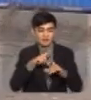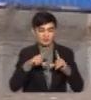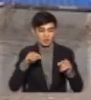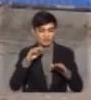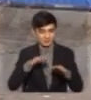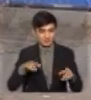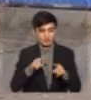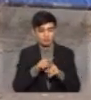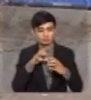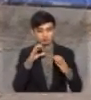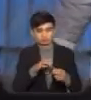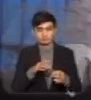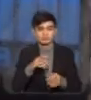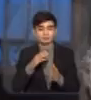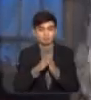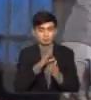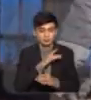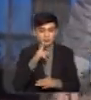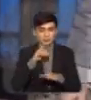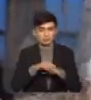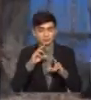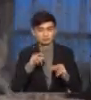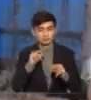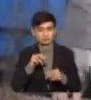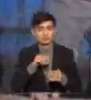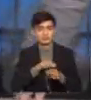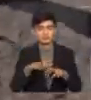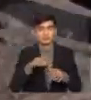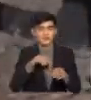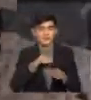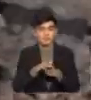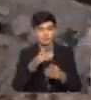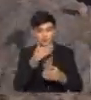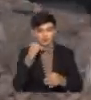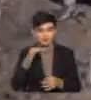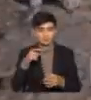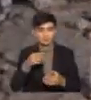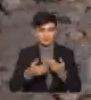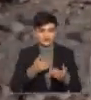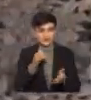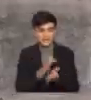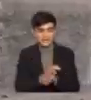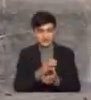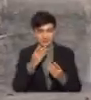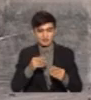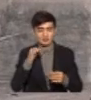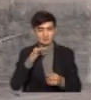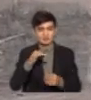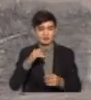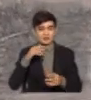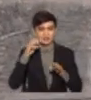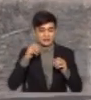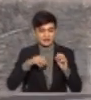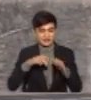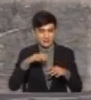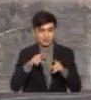күнде 3 шақырым жердегі мектепке қатынау қиынға соғып тұр дейді. Көліктің жоқтығынан қыстың аязы мен балшықты күндері балалар жаяу қатынап оқуға